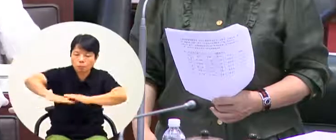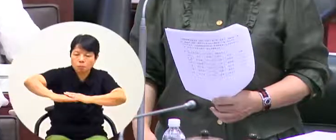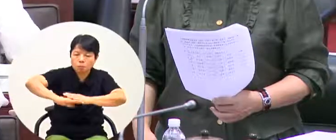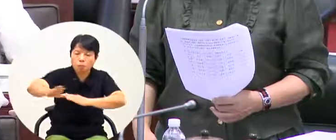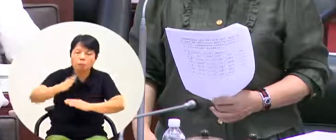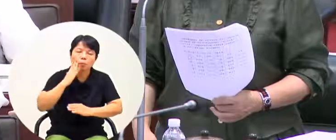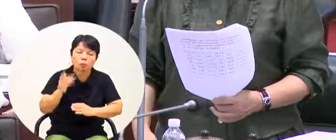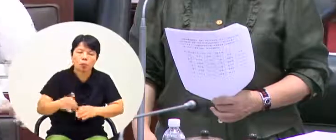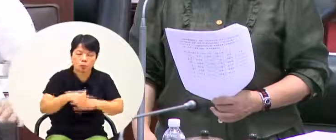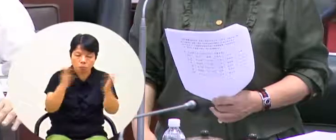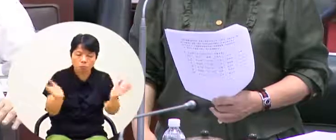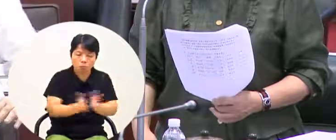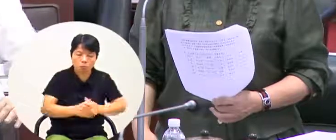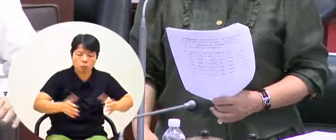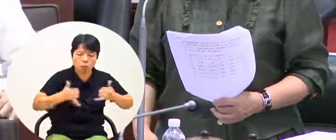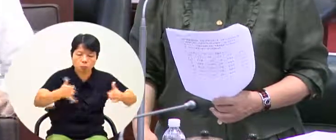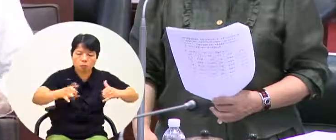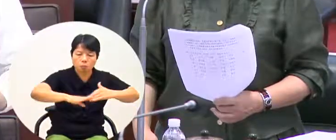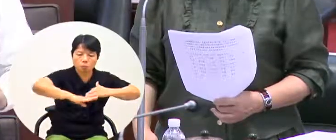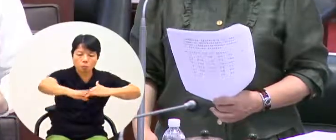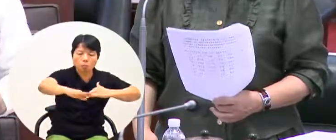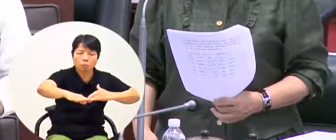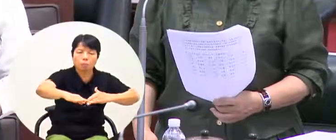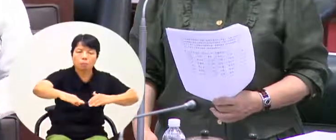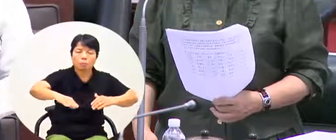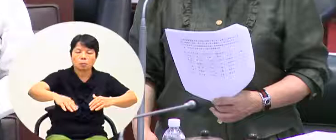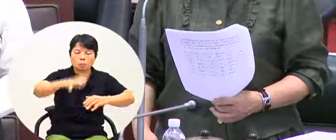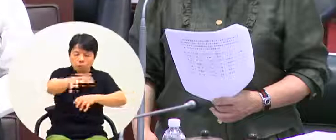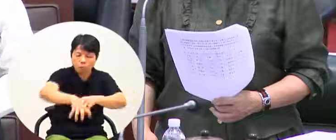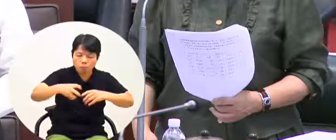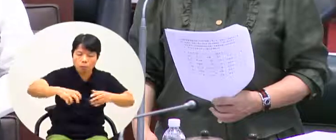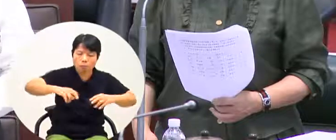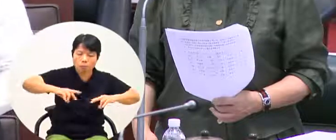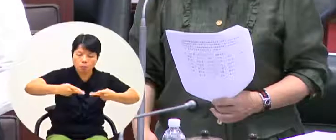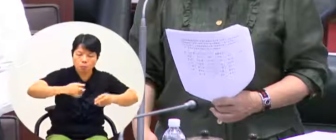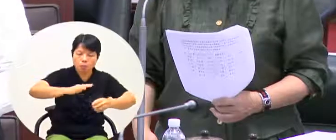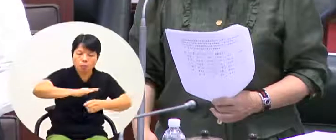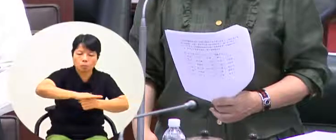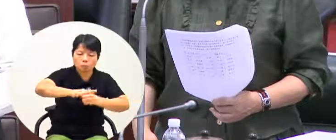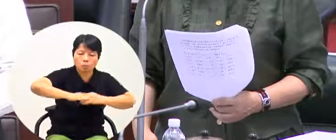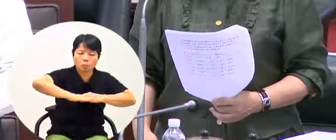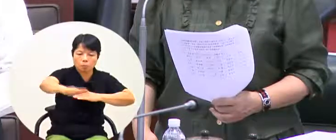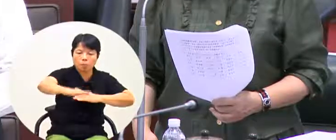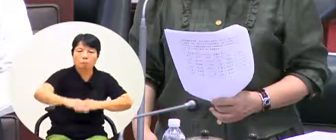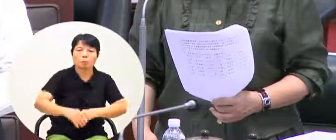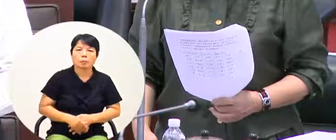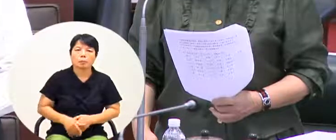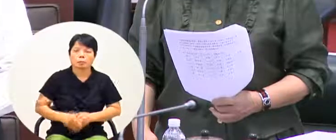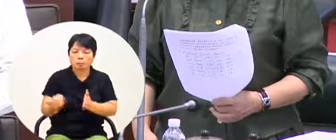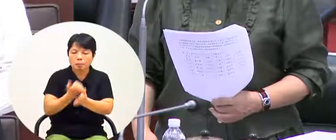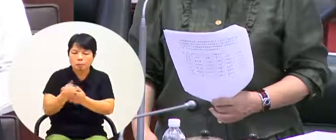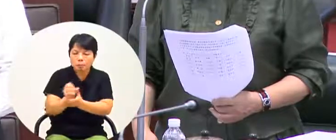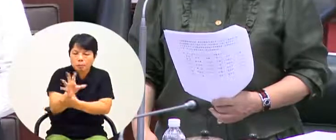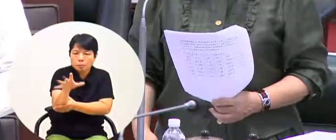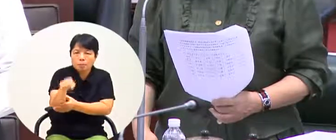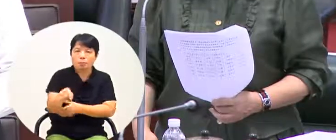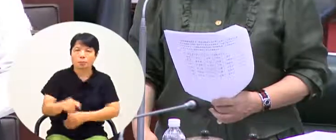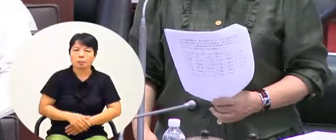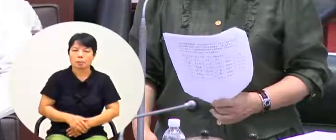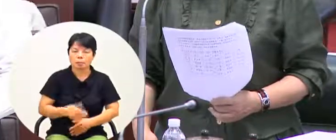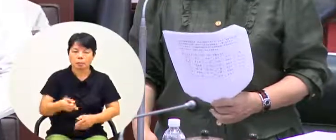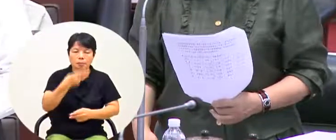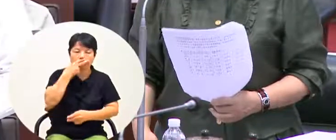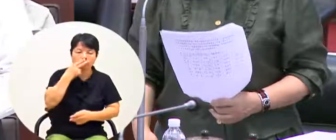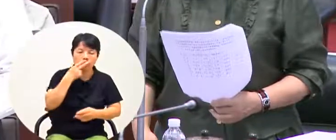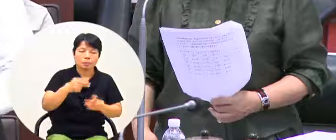整个路面来做一个爬坡。那刚刚议员所讲的这几个路段，包括我们吉林大连，包括我们的 建新，